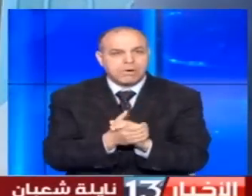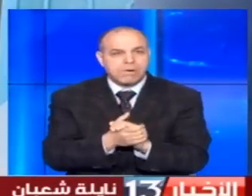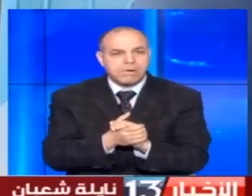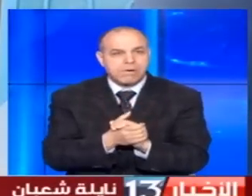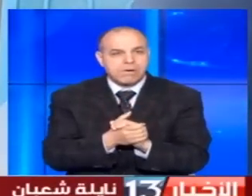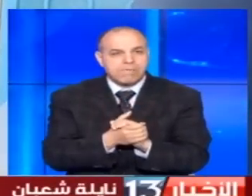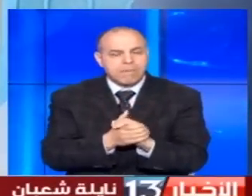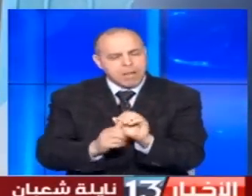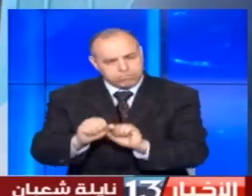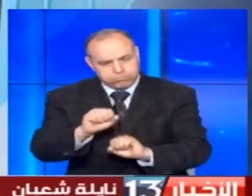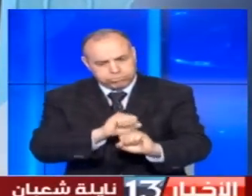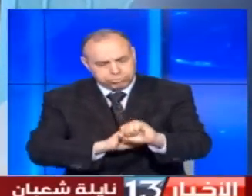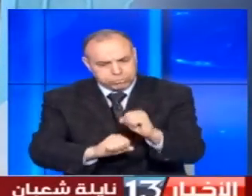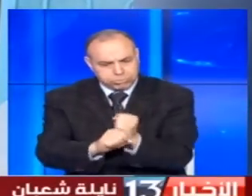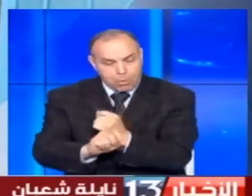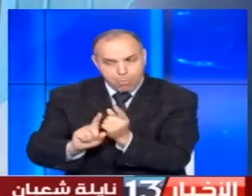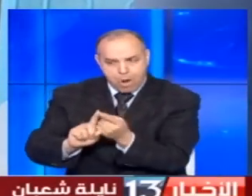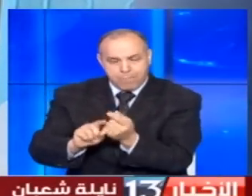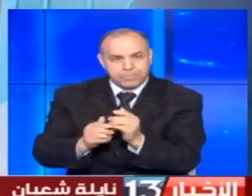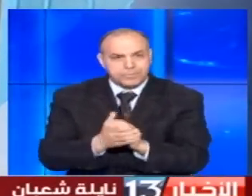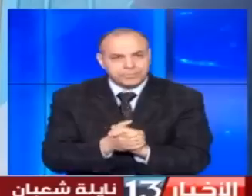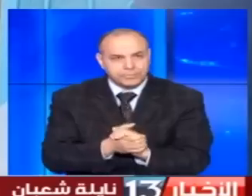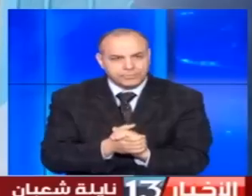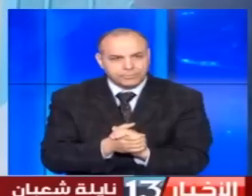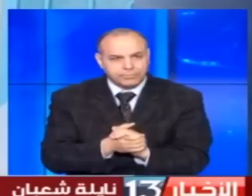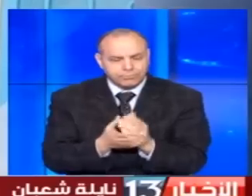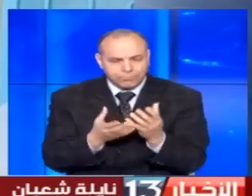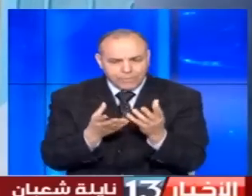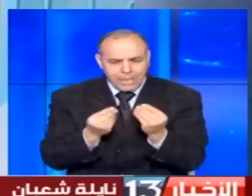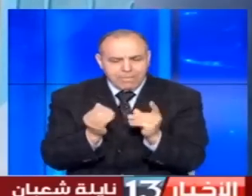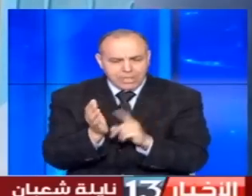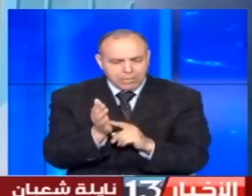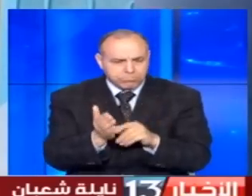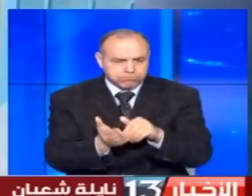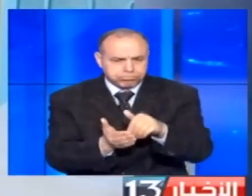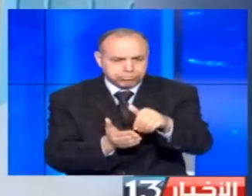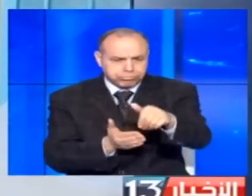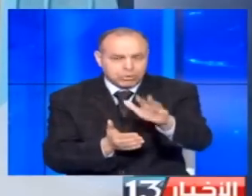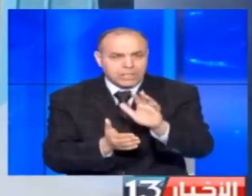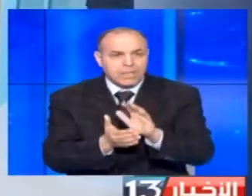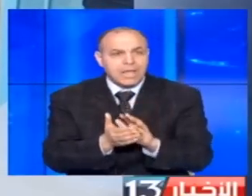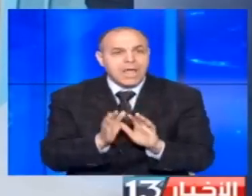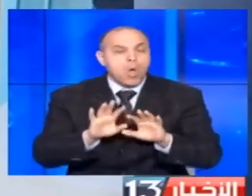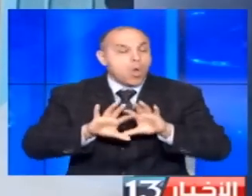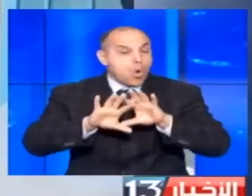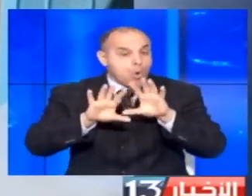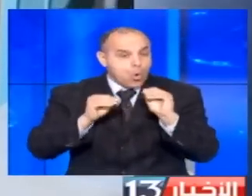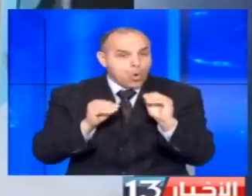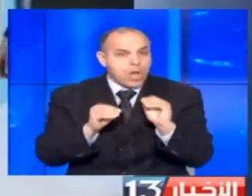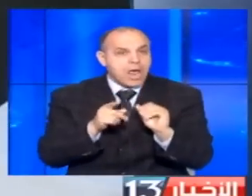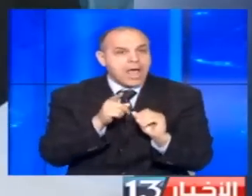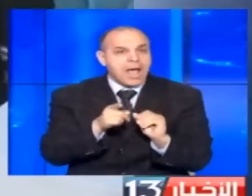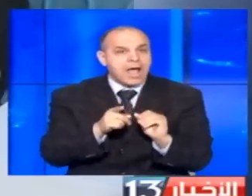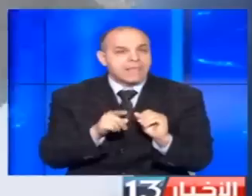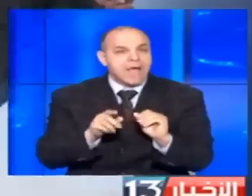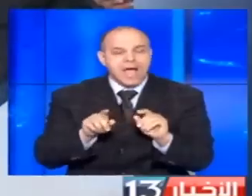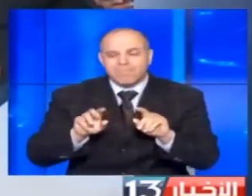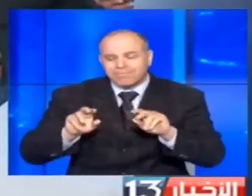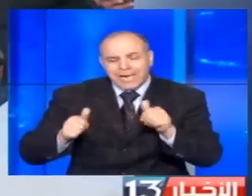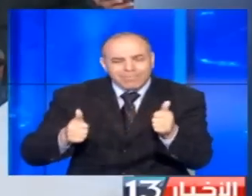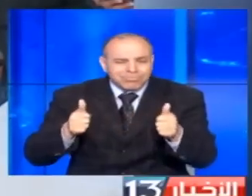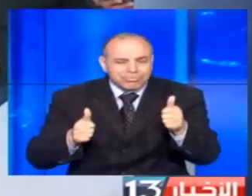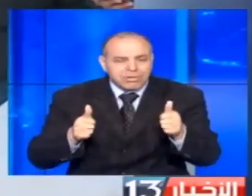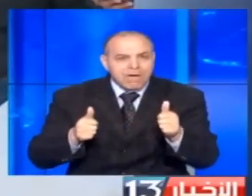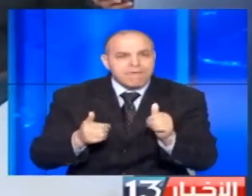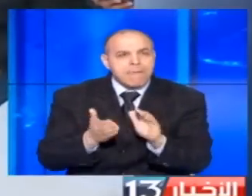في نسق مهم وعديد من القوانين قاعده تصدر لكن كلها مش كلها بنفس الجوده مثلا